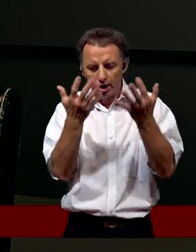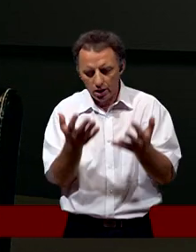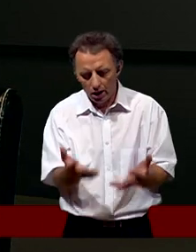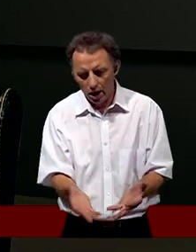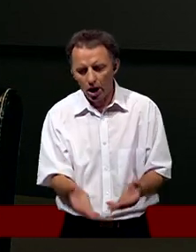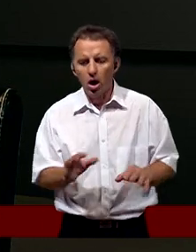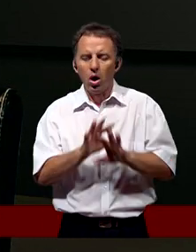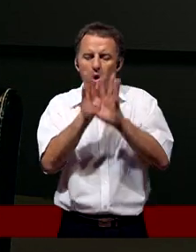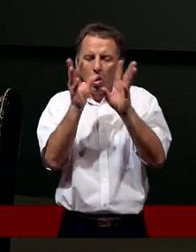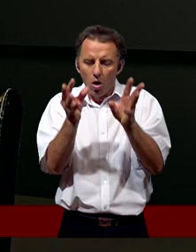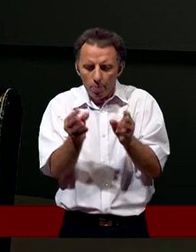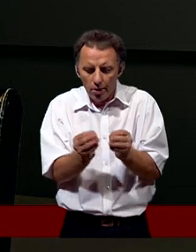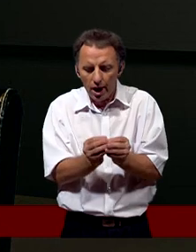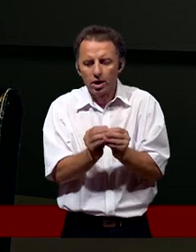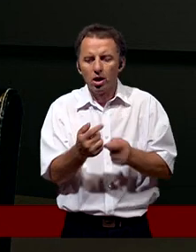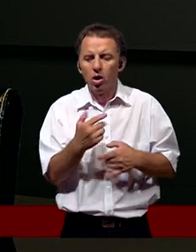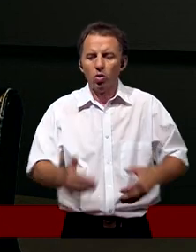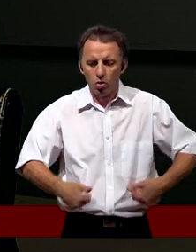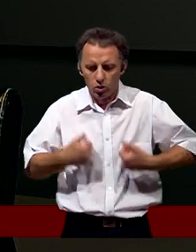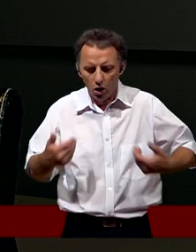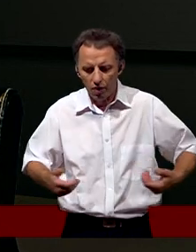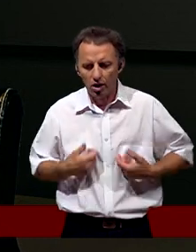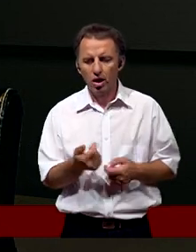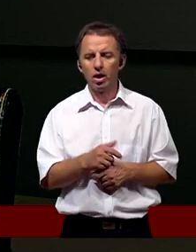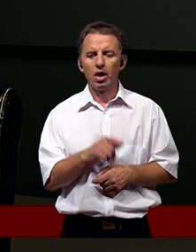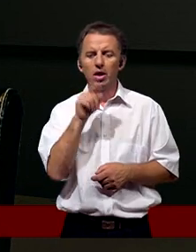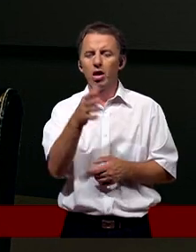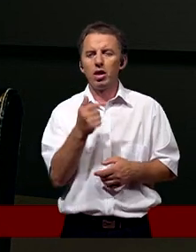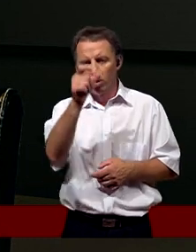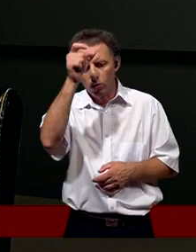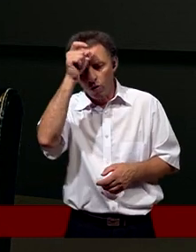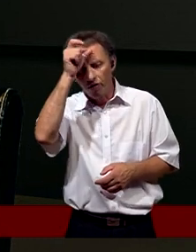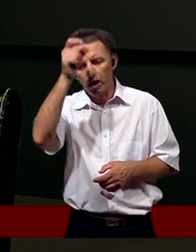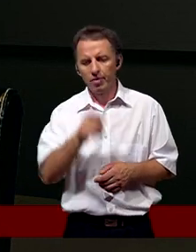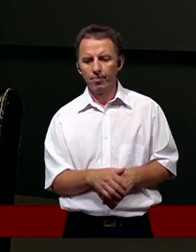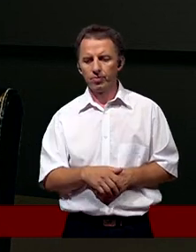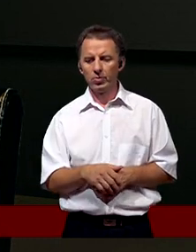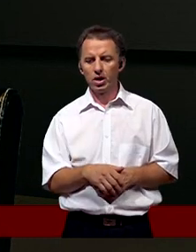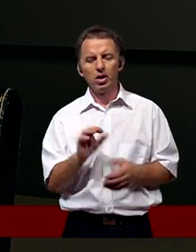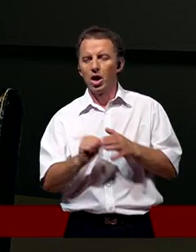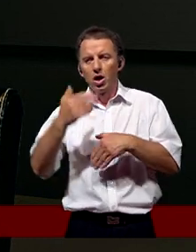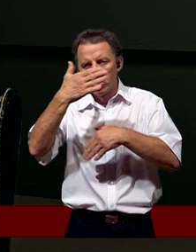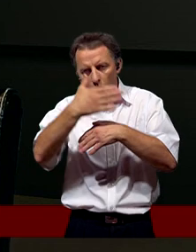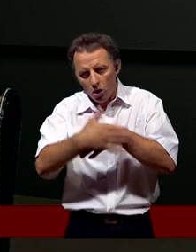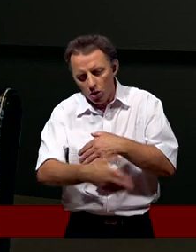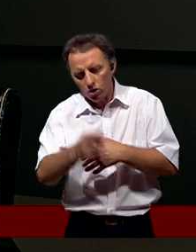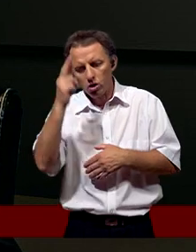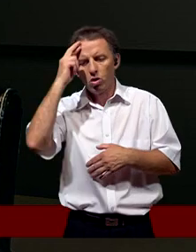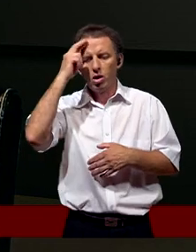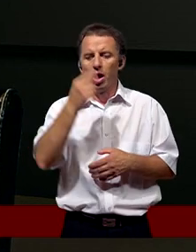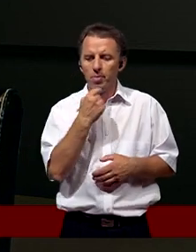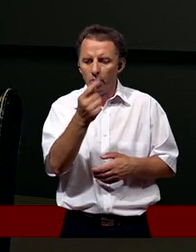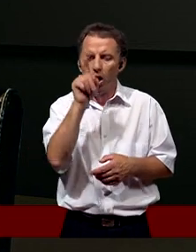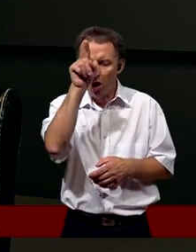chce kompletnie mojego kompletnego uzdrowienia, prawda? Kiedy ten człowiek jakby nie do końca był uzdrowiony, tak?